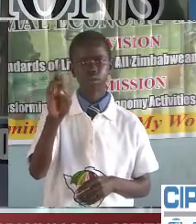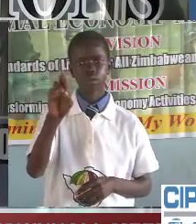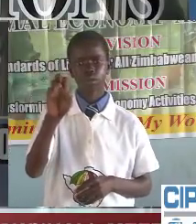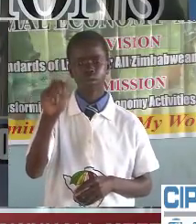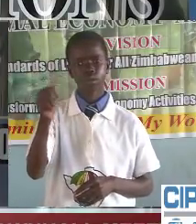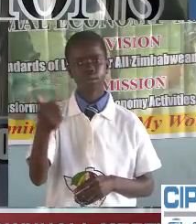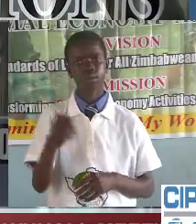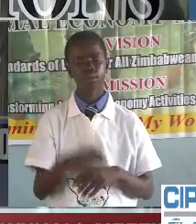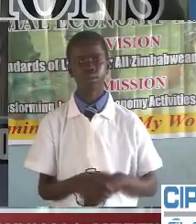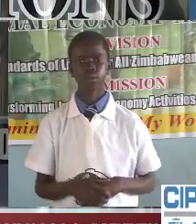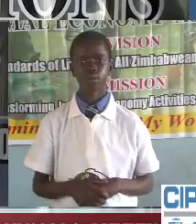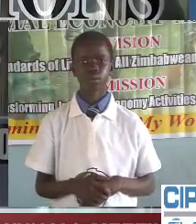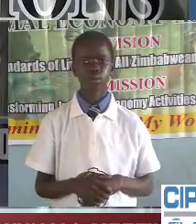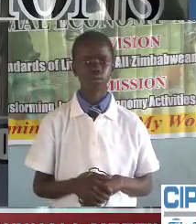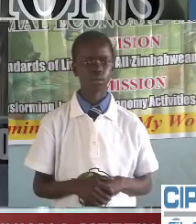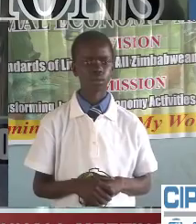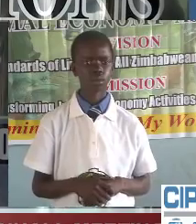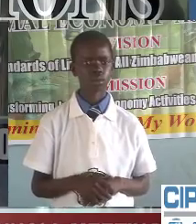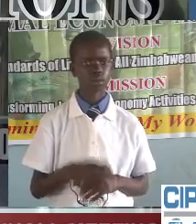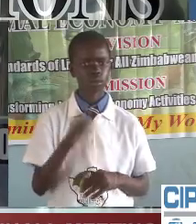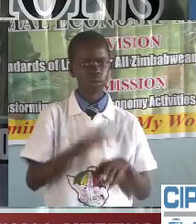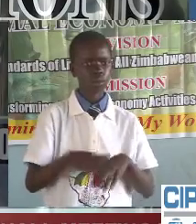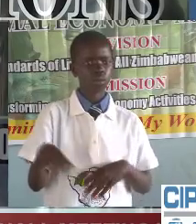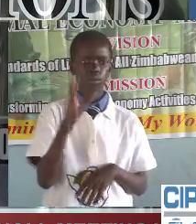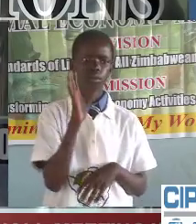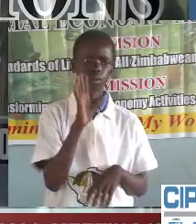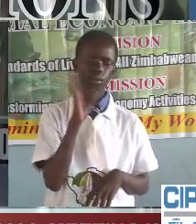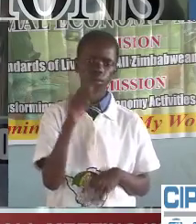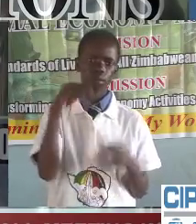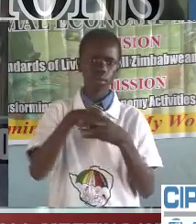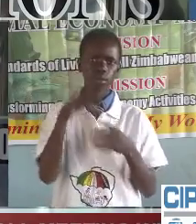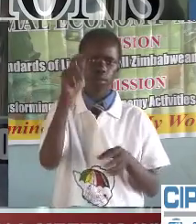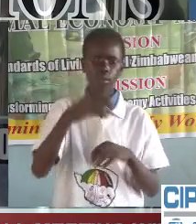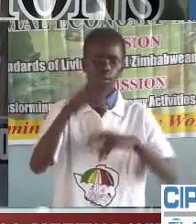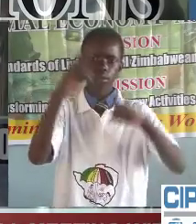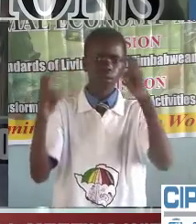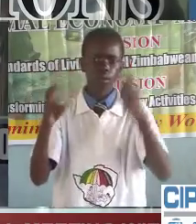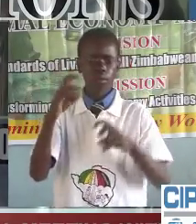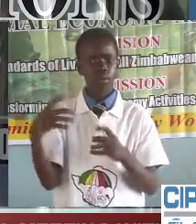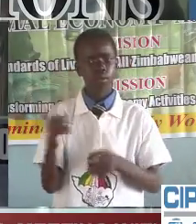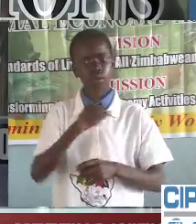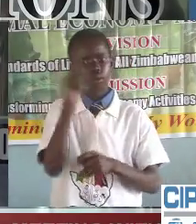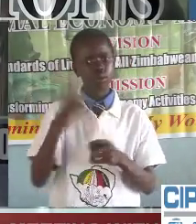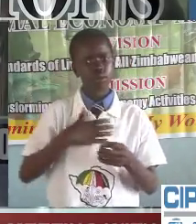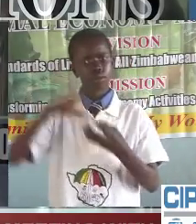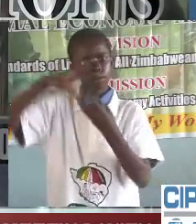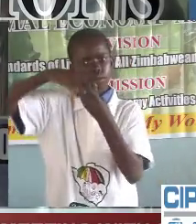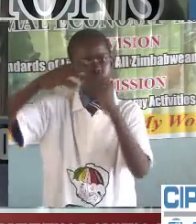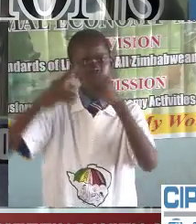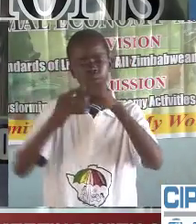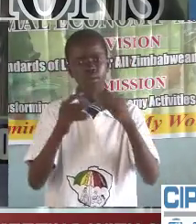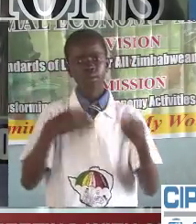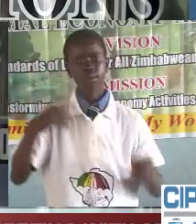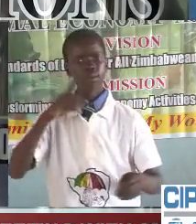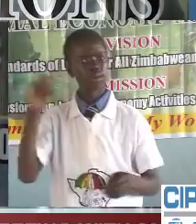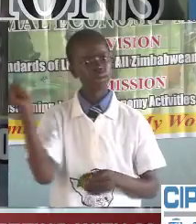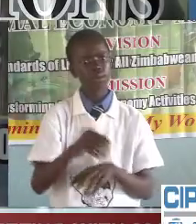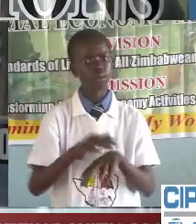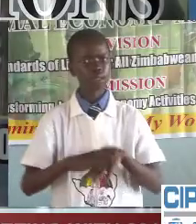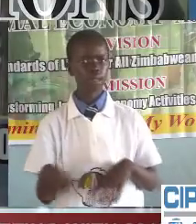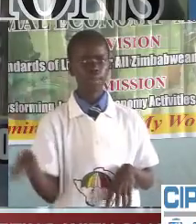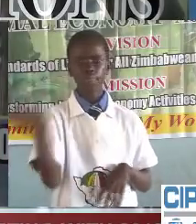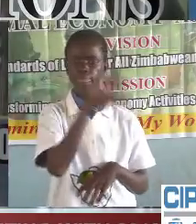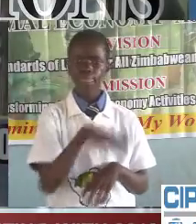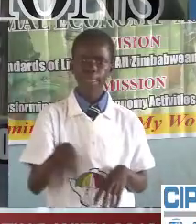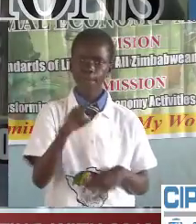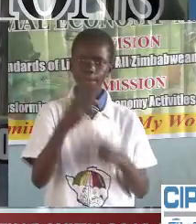imari yeconstituency. Saka Constituency Development Committee yatichagadzira kuburikidza nemi vacho vari pano